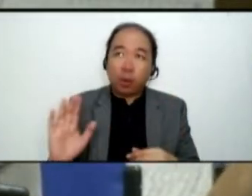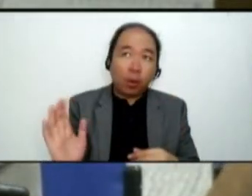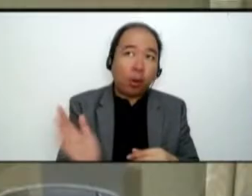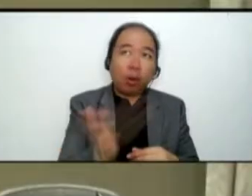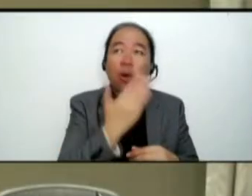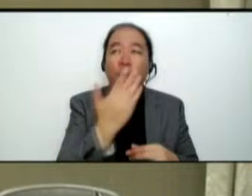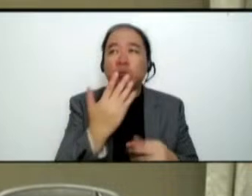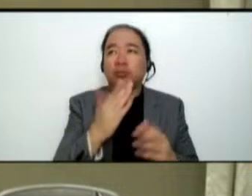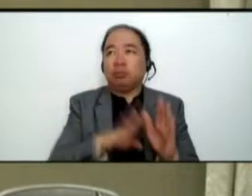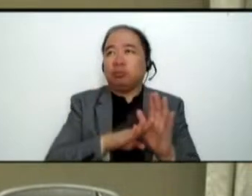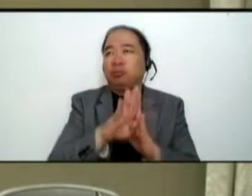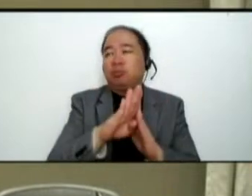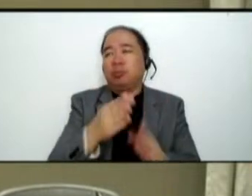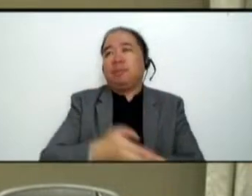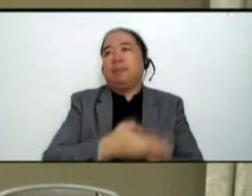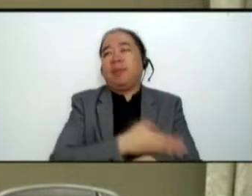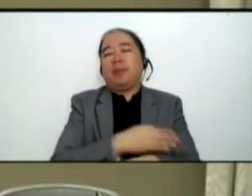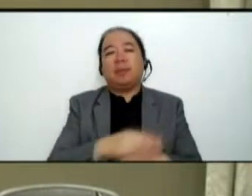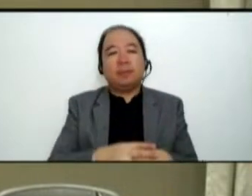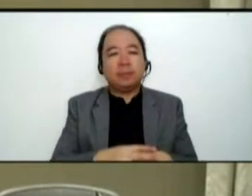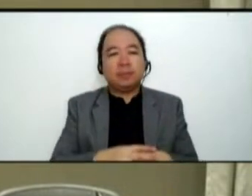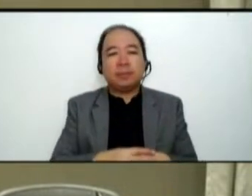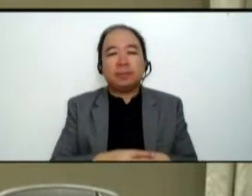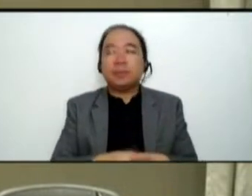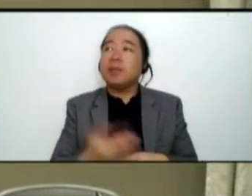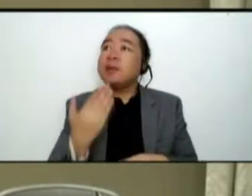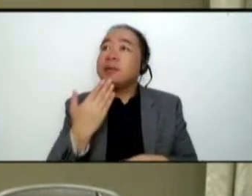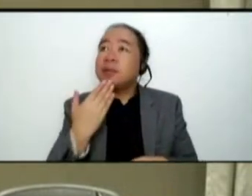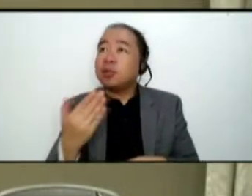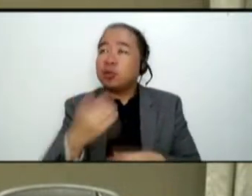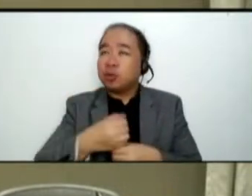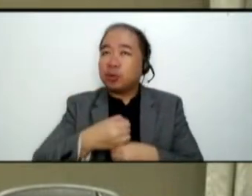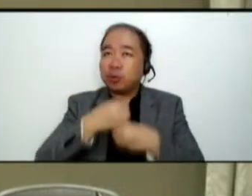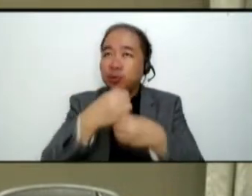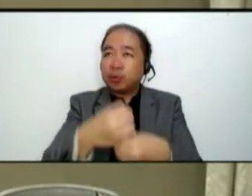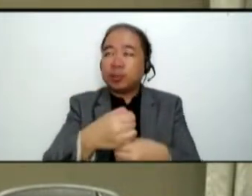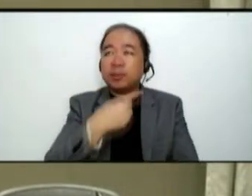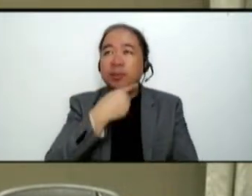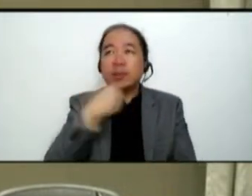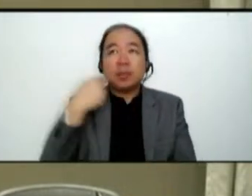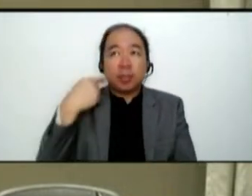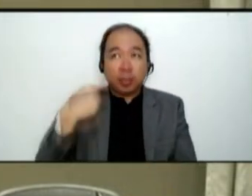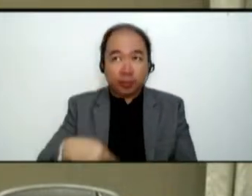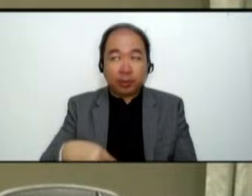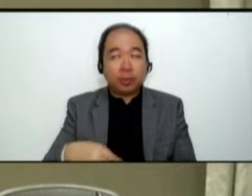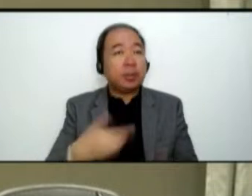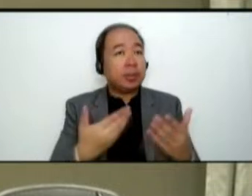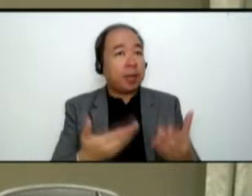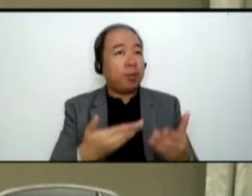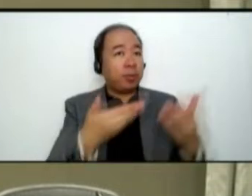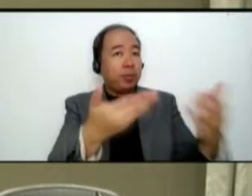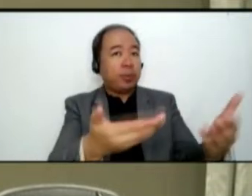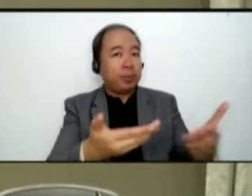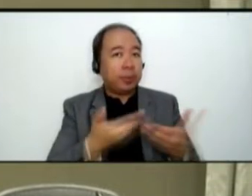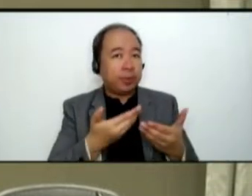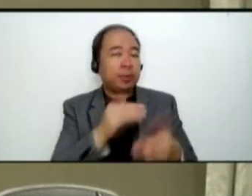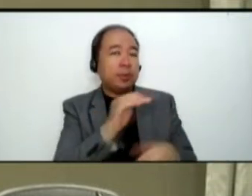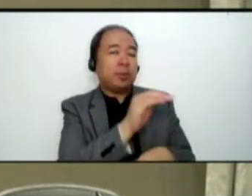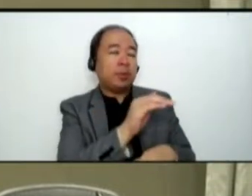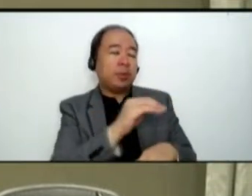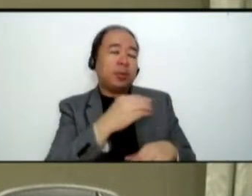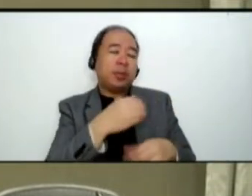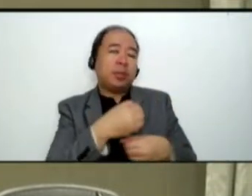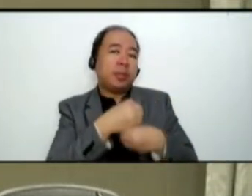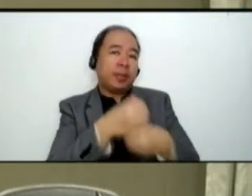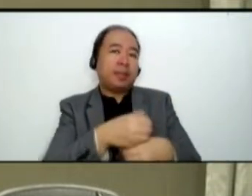Thank you very much to the distinguished delegates of the Russian Federation. I now call on the distinguished delegate of the Philippines. Over to